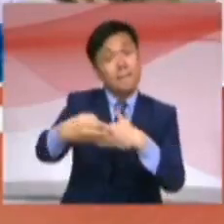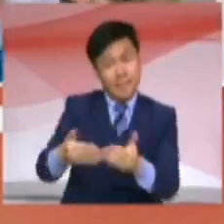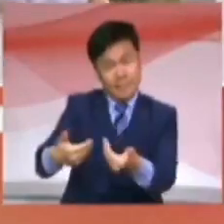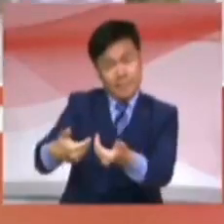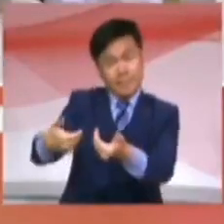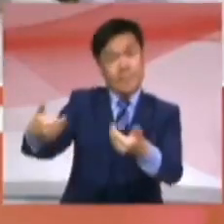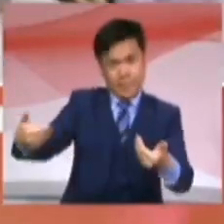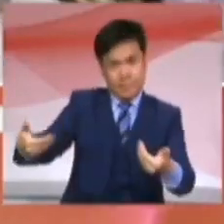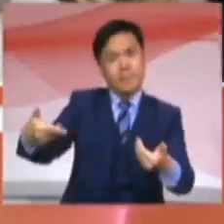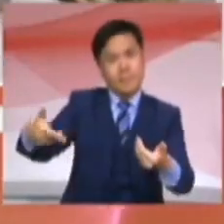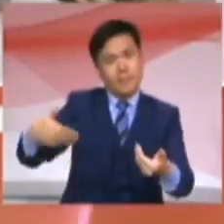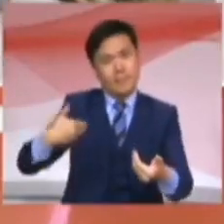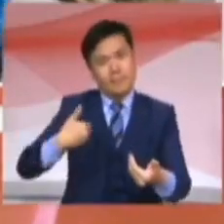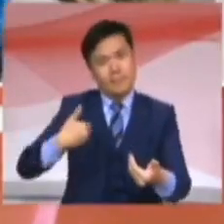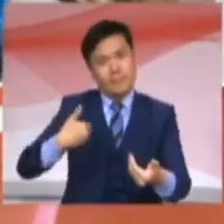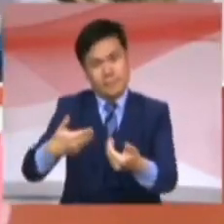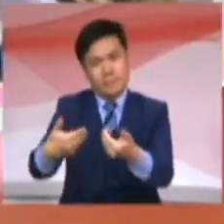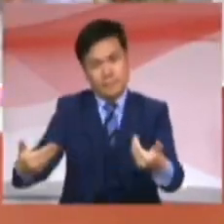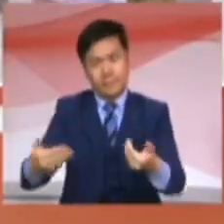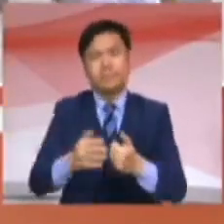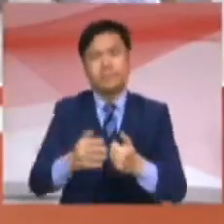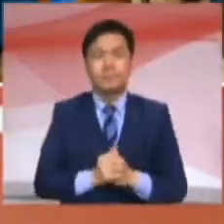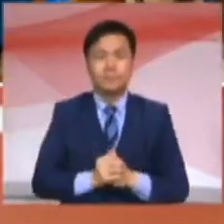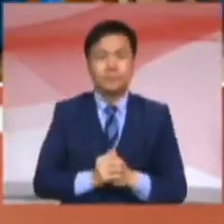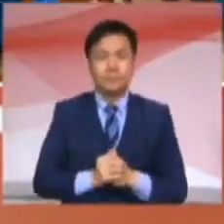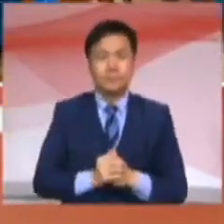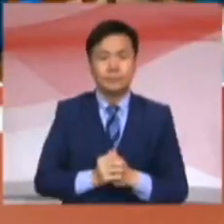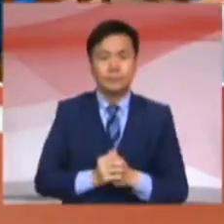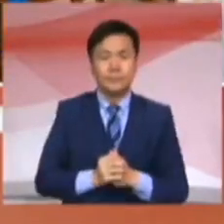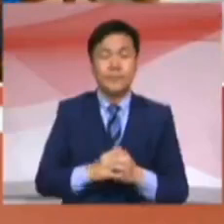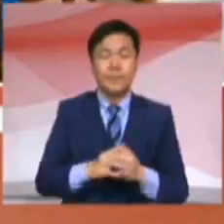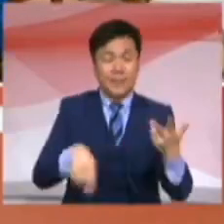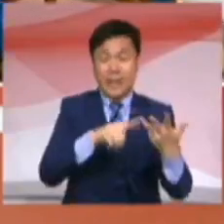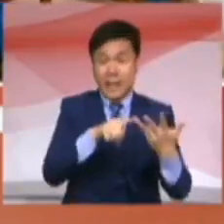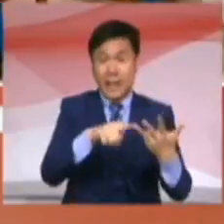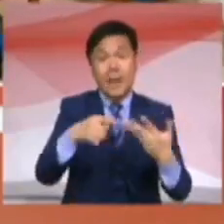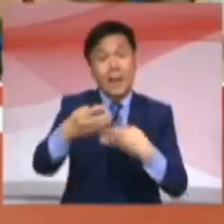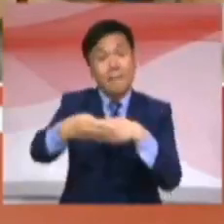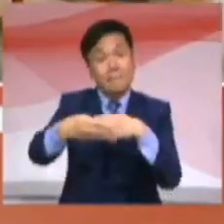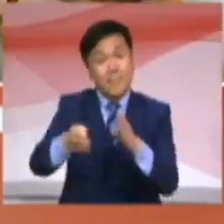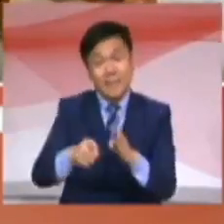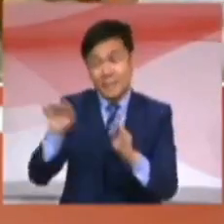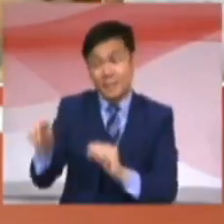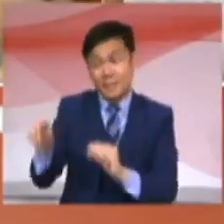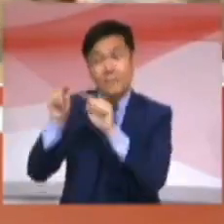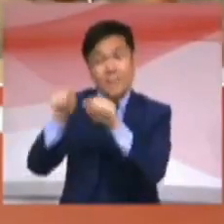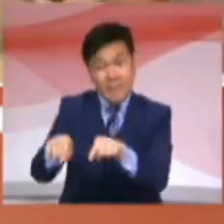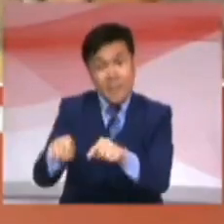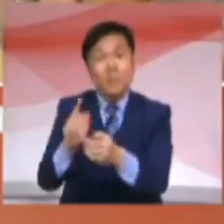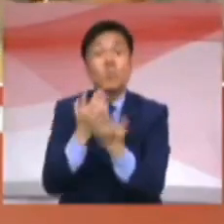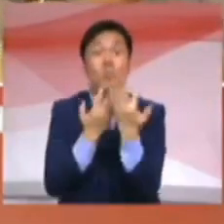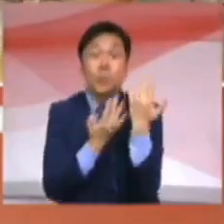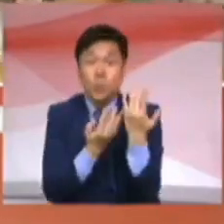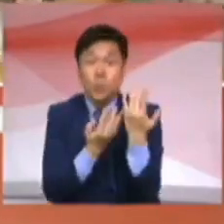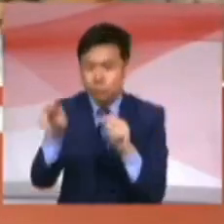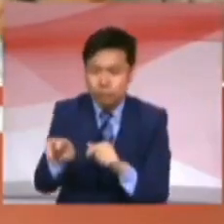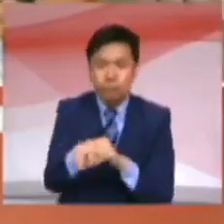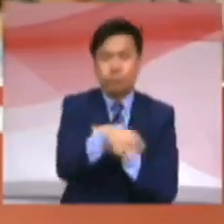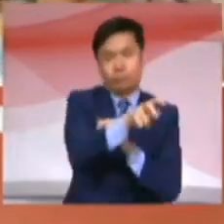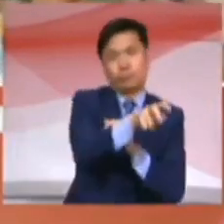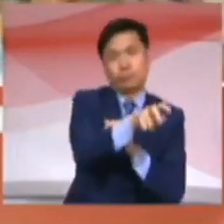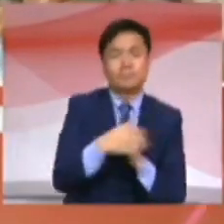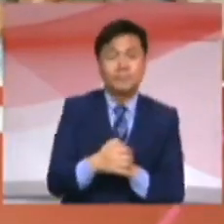perlu disediakan. Selain daripada itu, bilik transit juga perlu disediakan. Bilik transit adalah